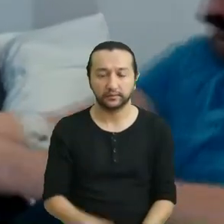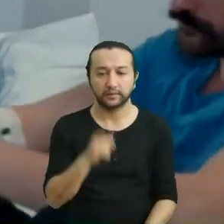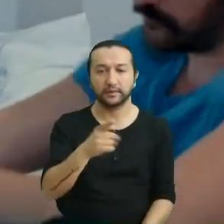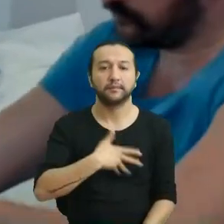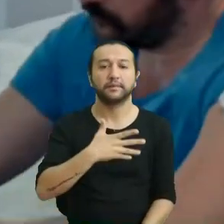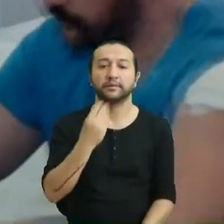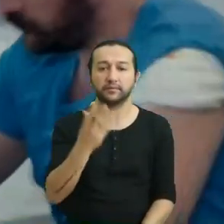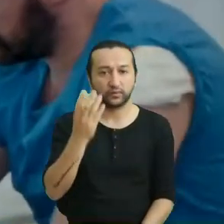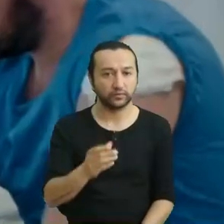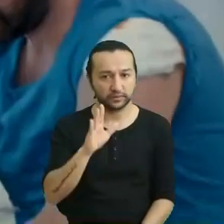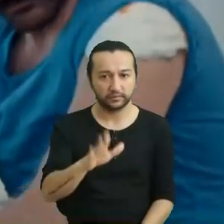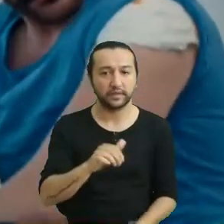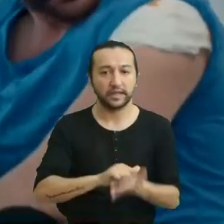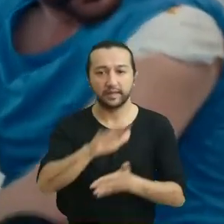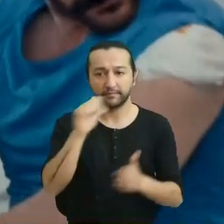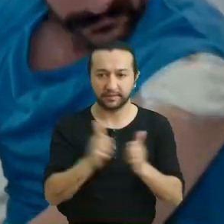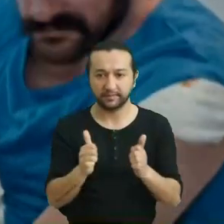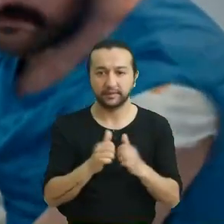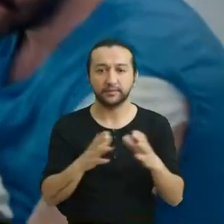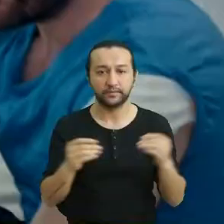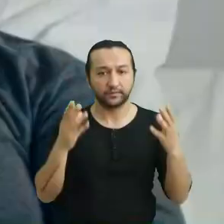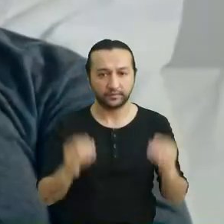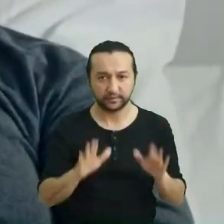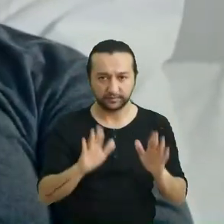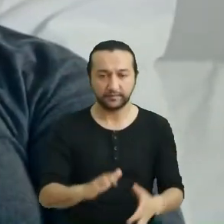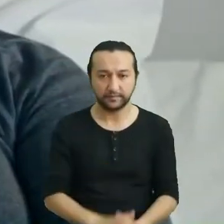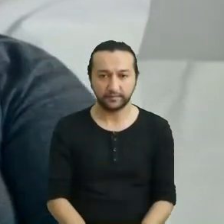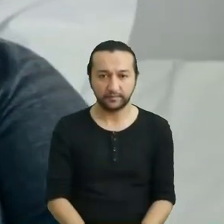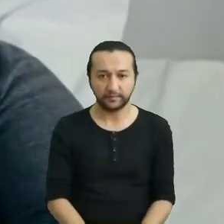Merak etme, iyi olacak. Hep beraber atlatacağız bunu, olur mu?